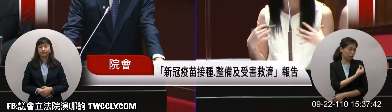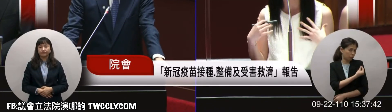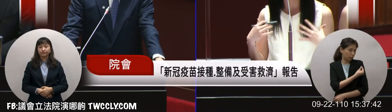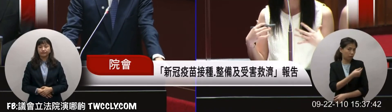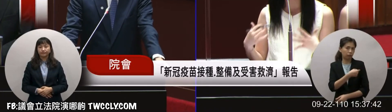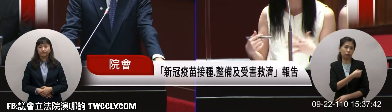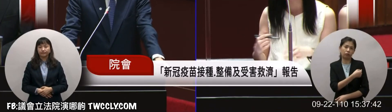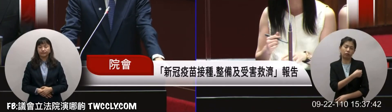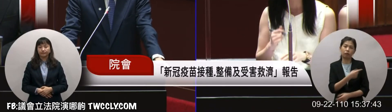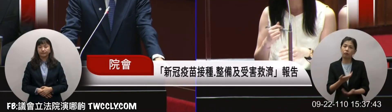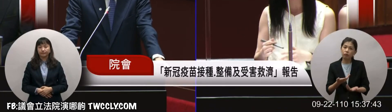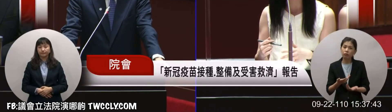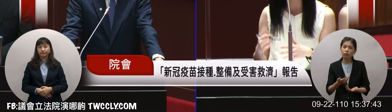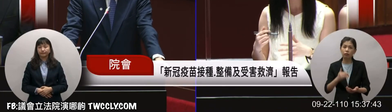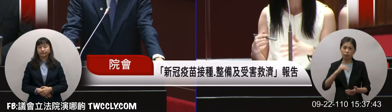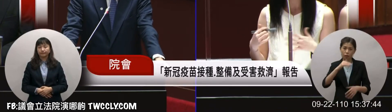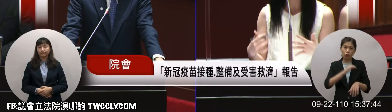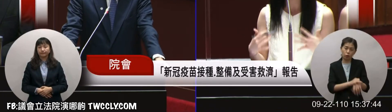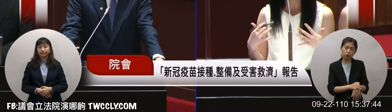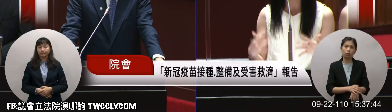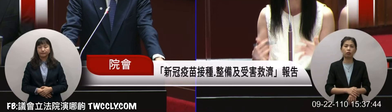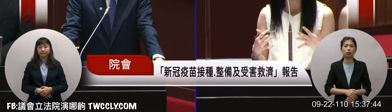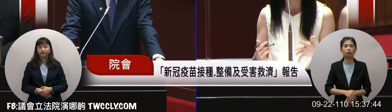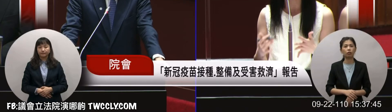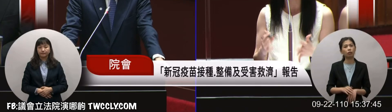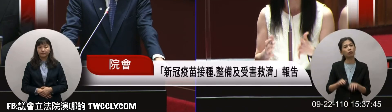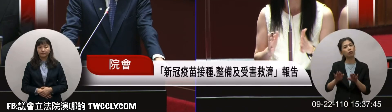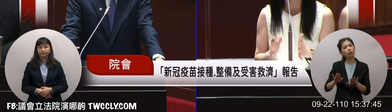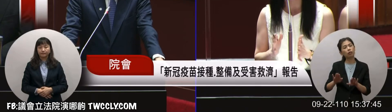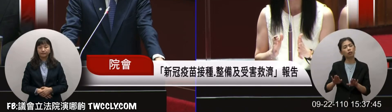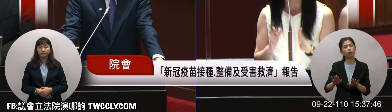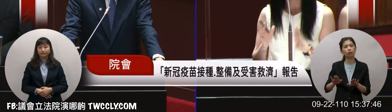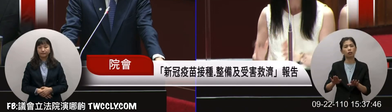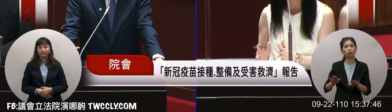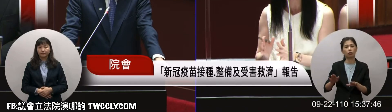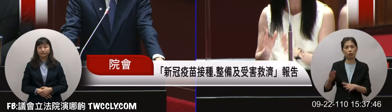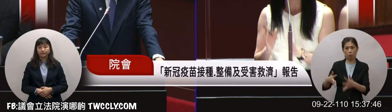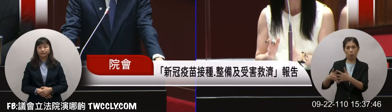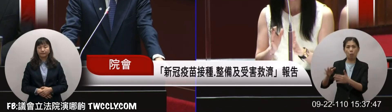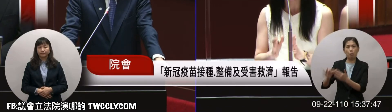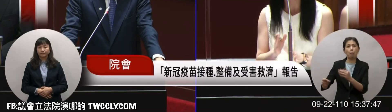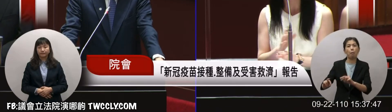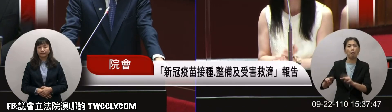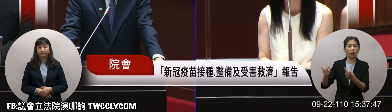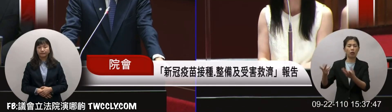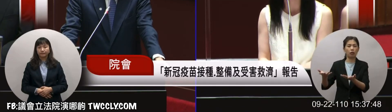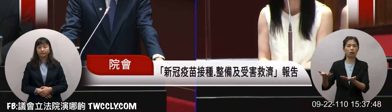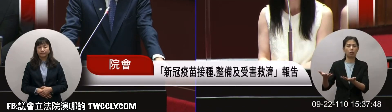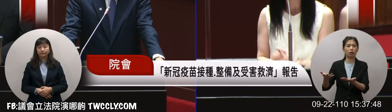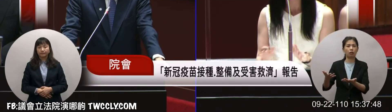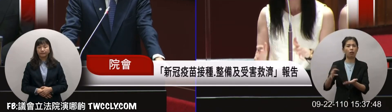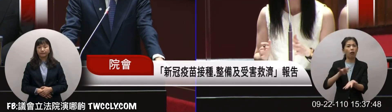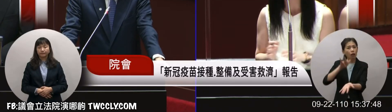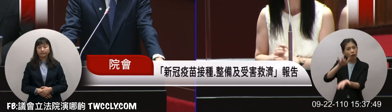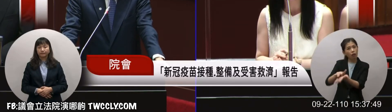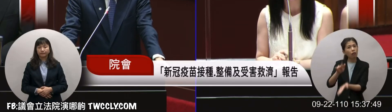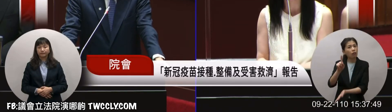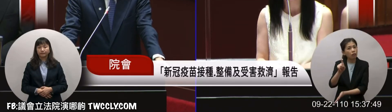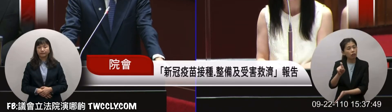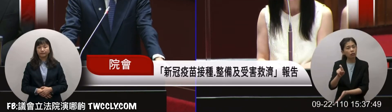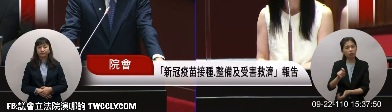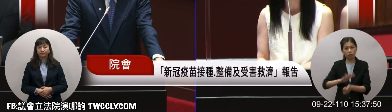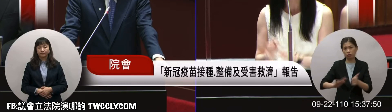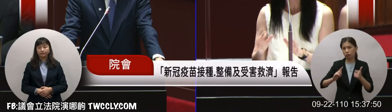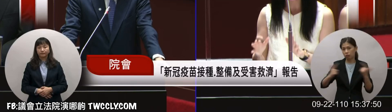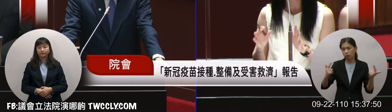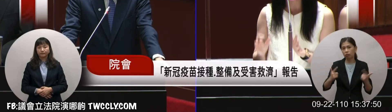都接种了高端。那现在因为这样子的政策的改变，让他们也没有办法去国外，这个影响非常的